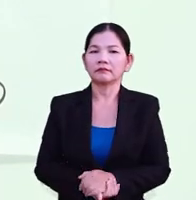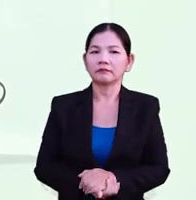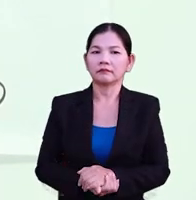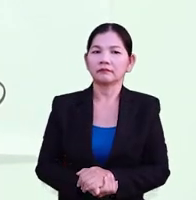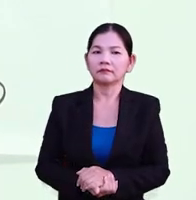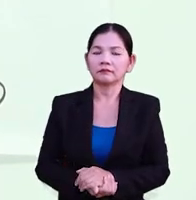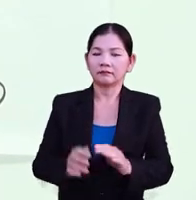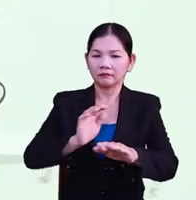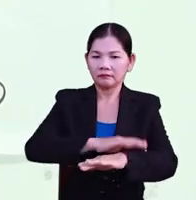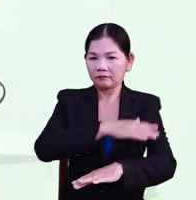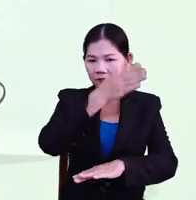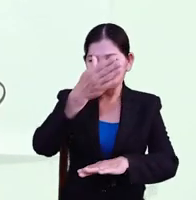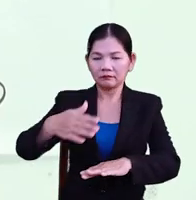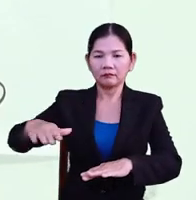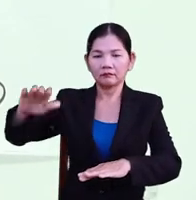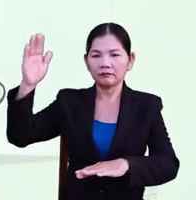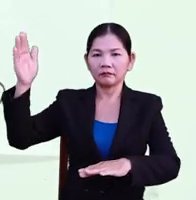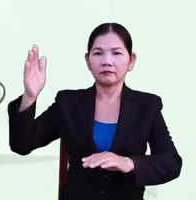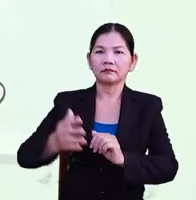ភ្នំ